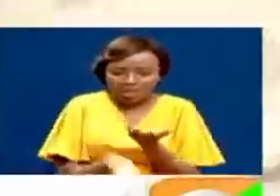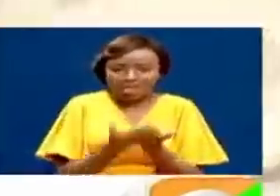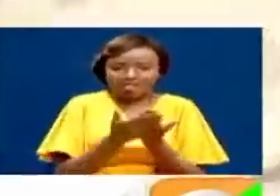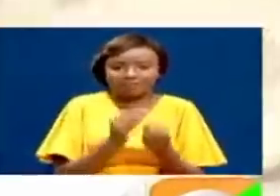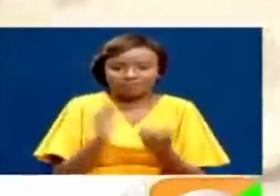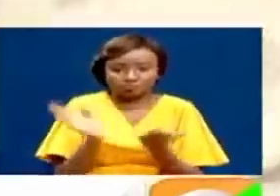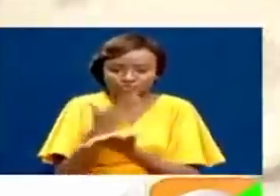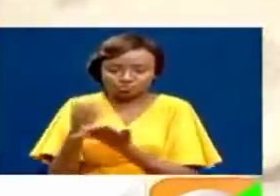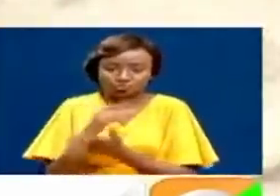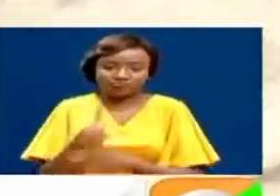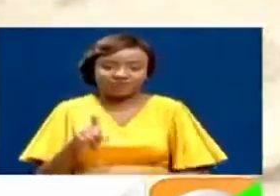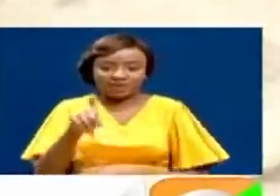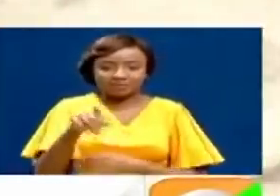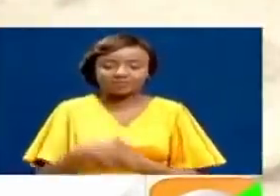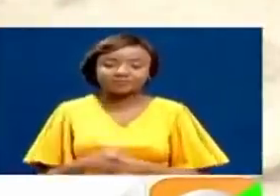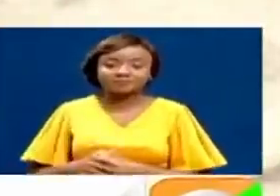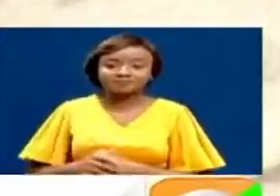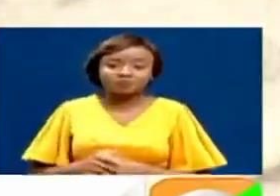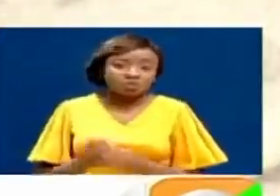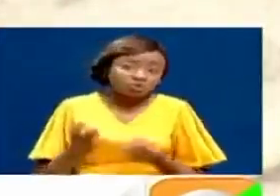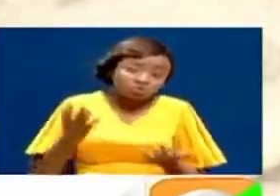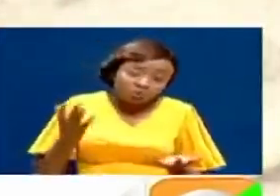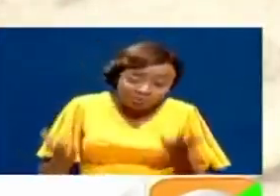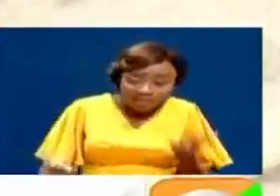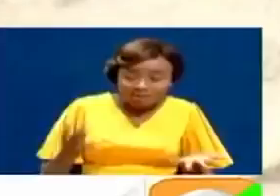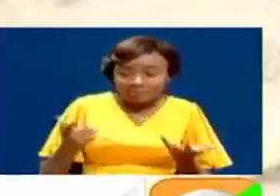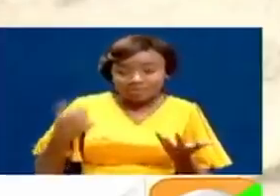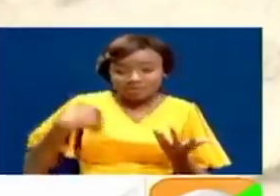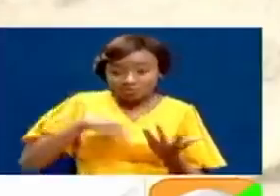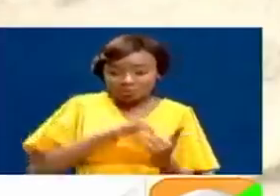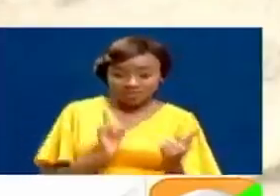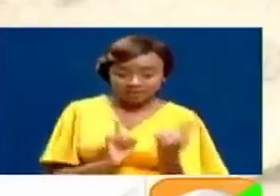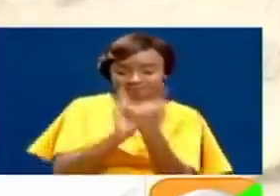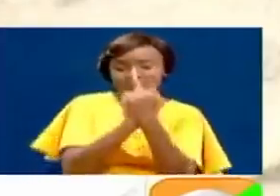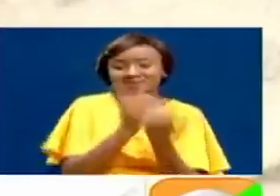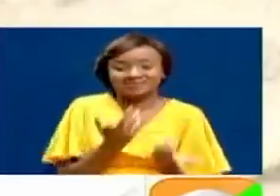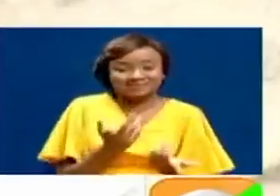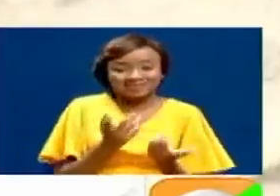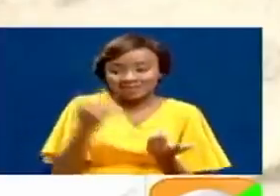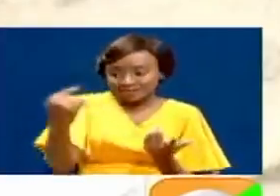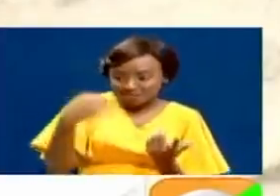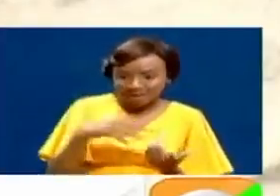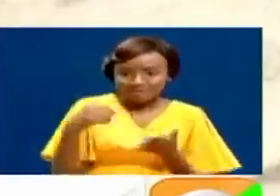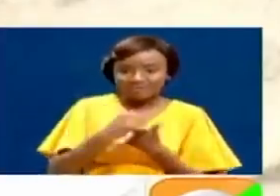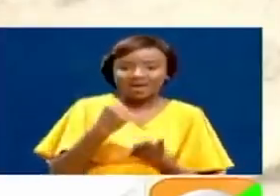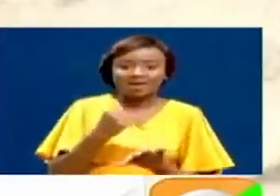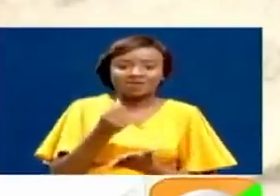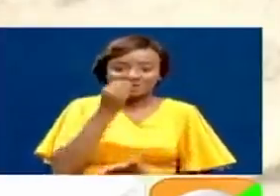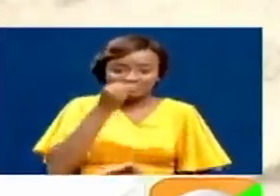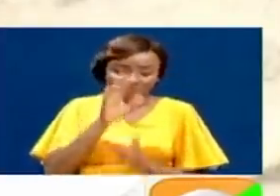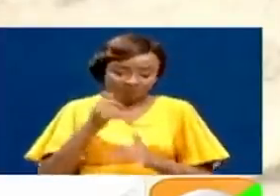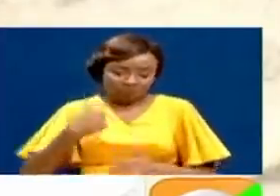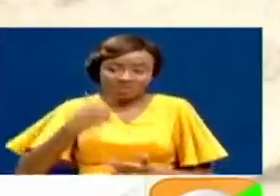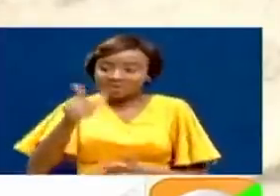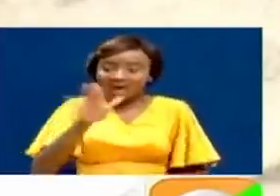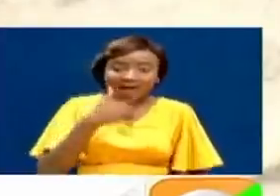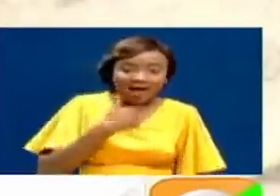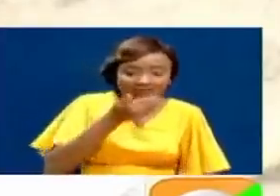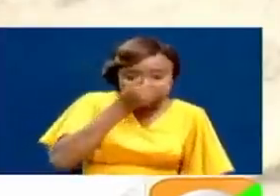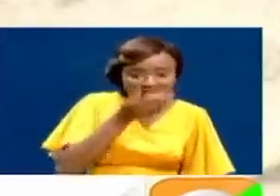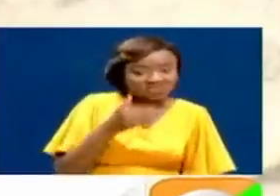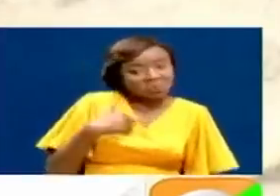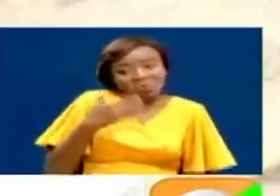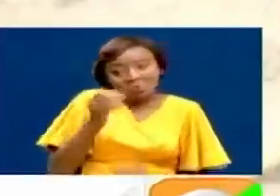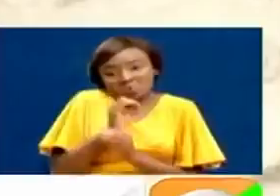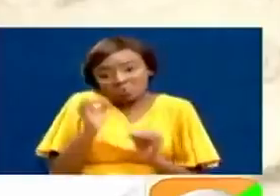COVID-19. Sasa sijui kwa njia moja ama nyingine tulikutana, alikuja kununua kwangu akiwa ana mask ama alikuja na mask,